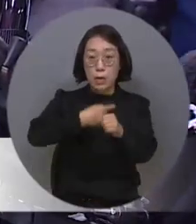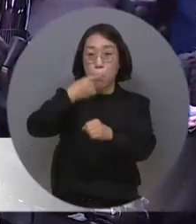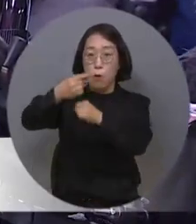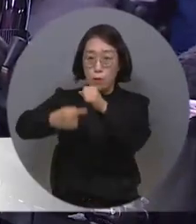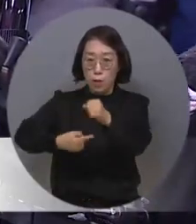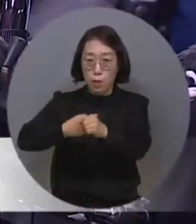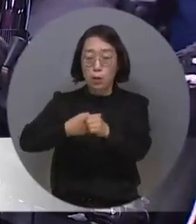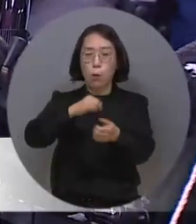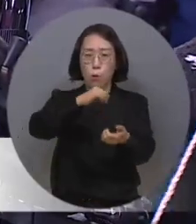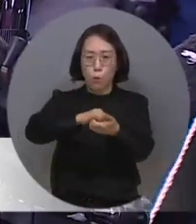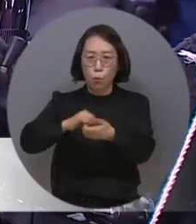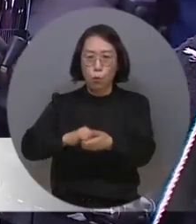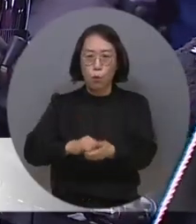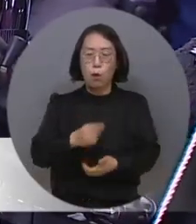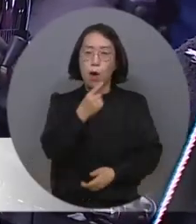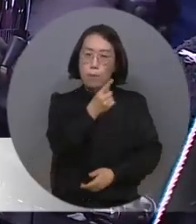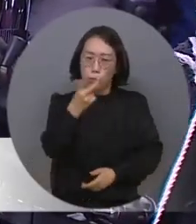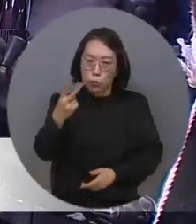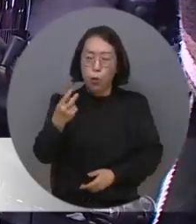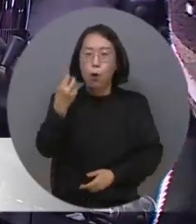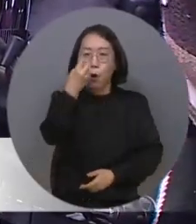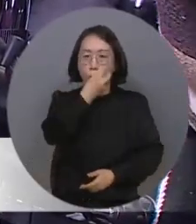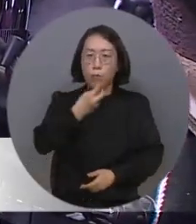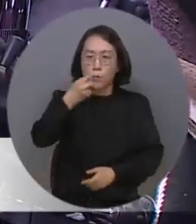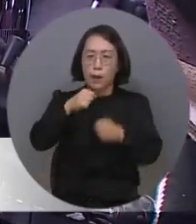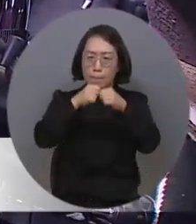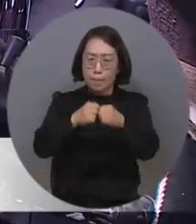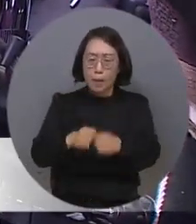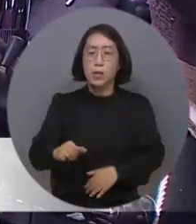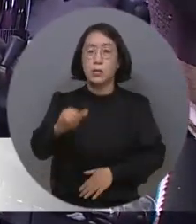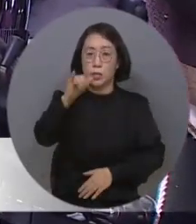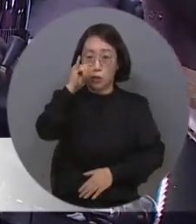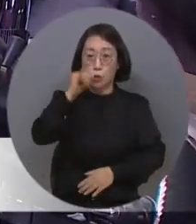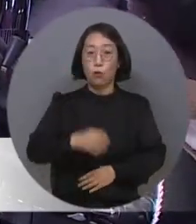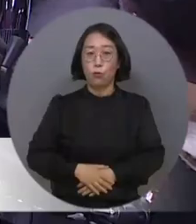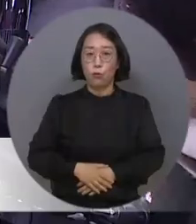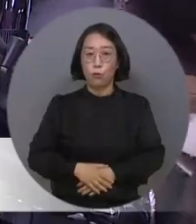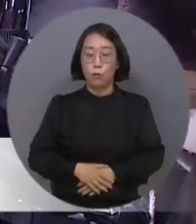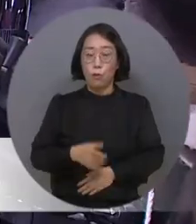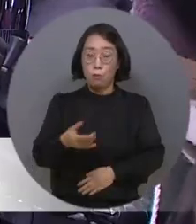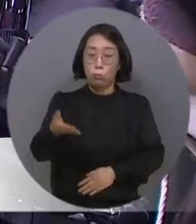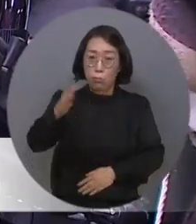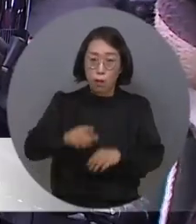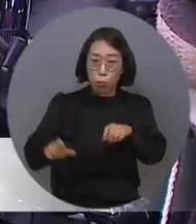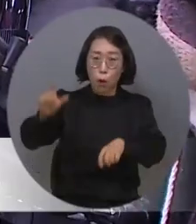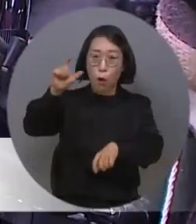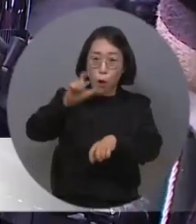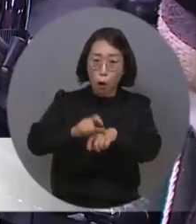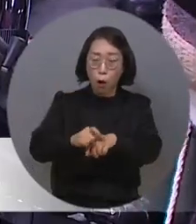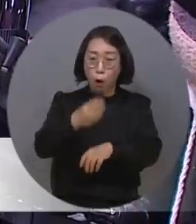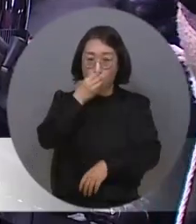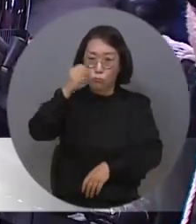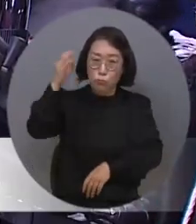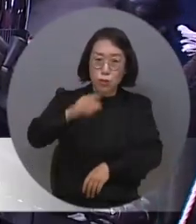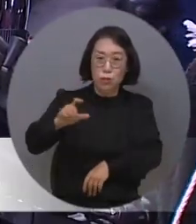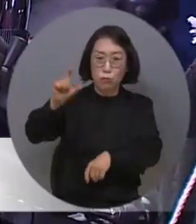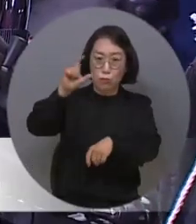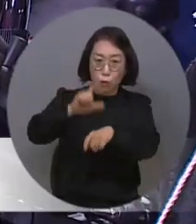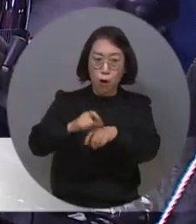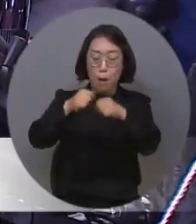매년 사과반기 다 점검받고 조사받고 있습니다. 그런데도 불구하고 이것을